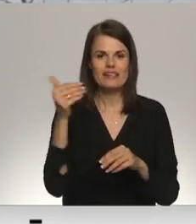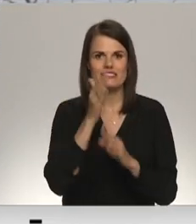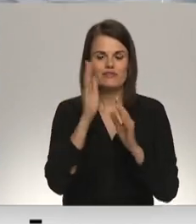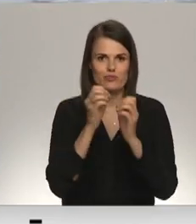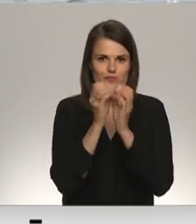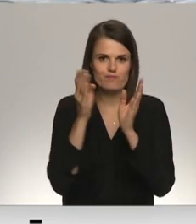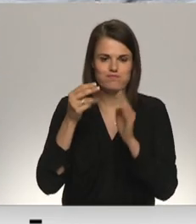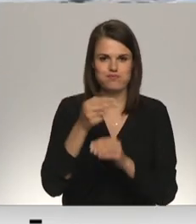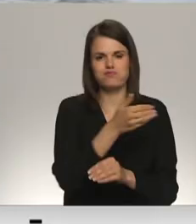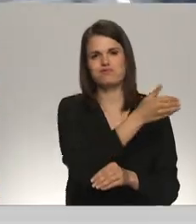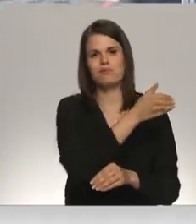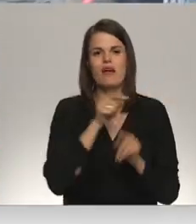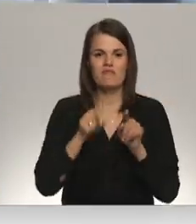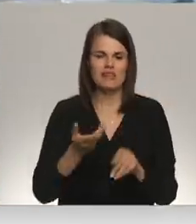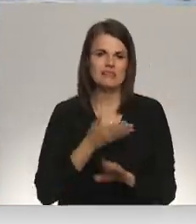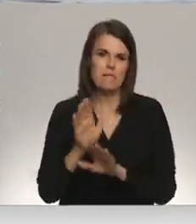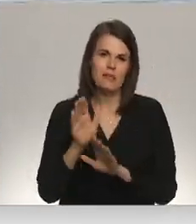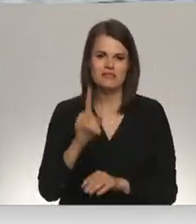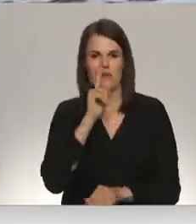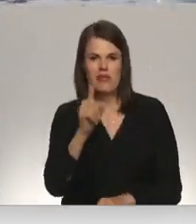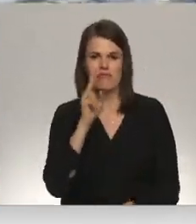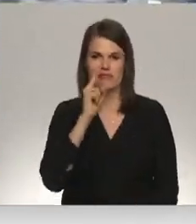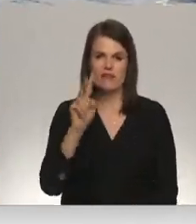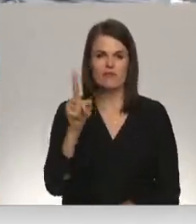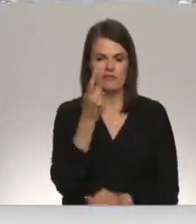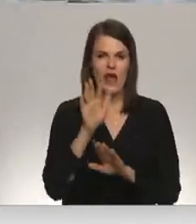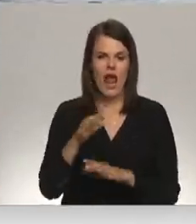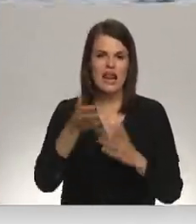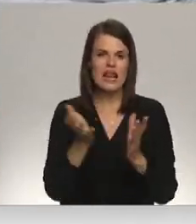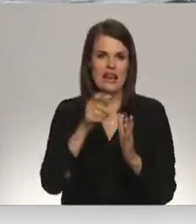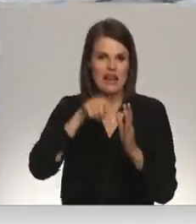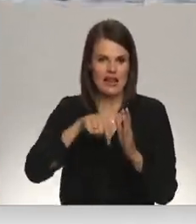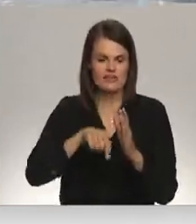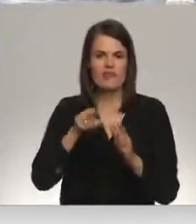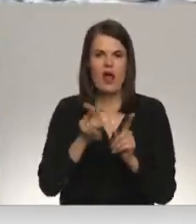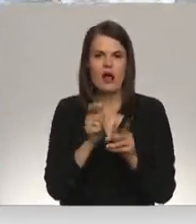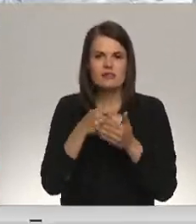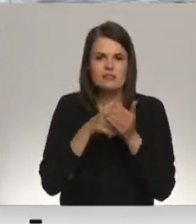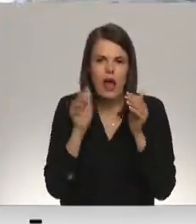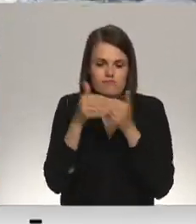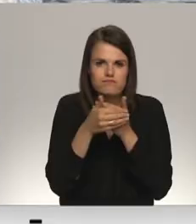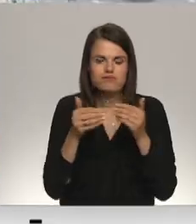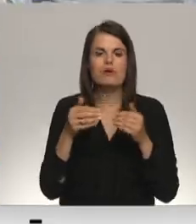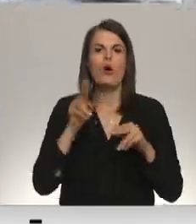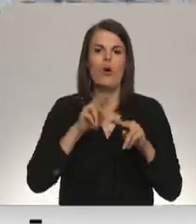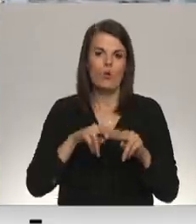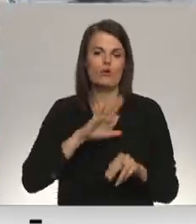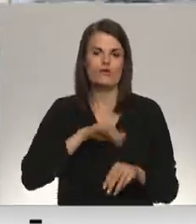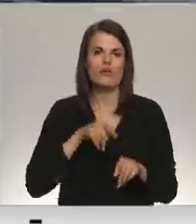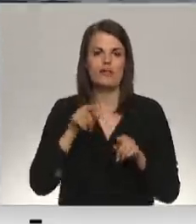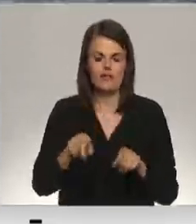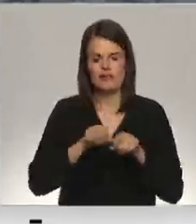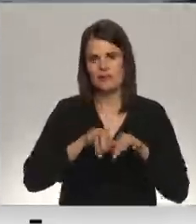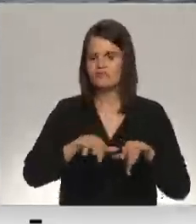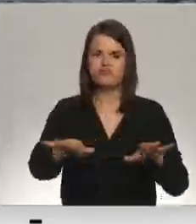šķilsies. Tad viņas vēl padzīvo kaut kādu nedēļu divus vēl tajā līgzdā, jo viņam tā kā slēpto sanāk. Un tad viņas aiziet